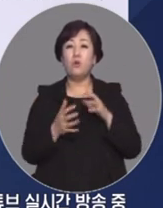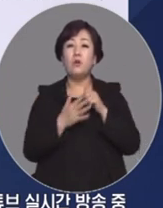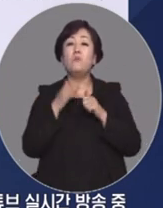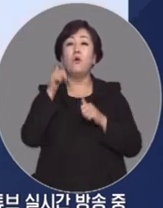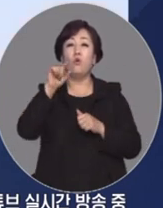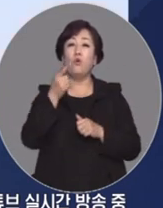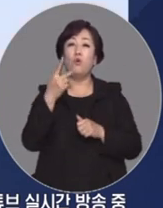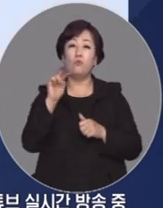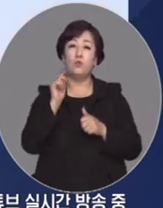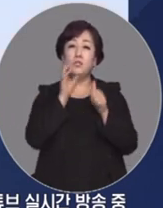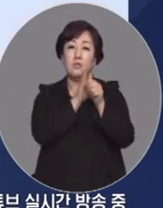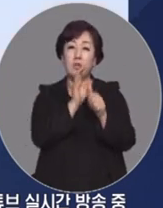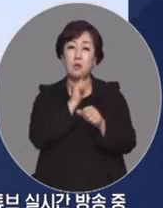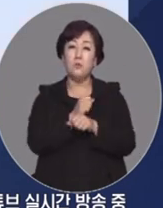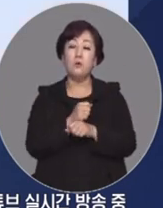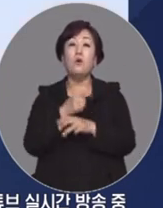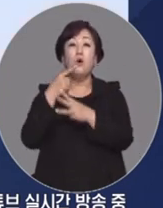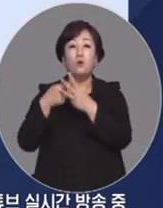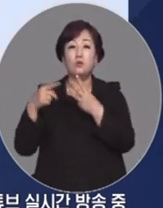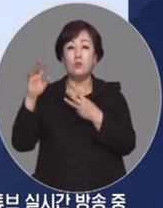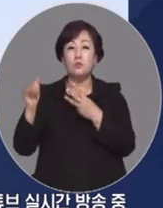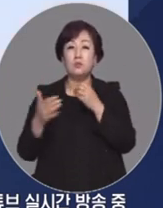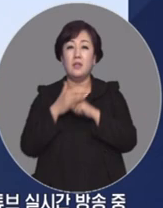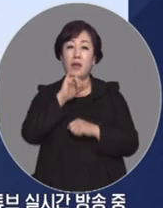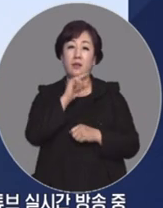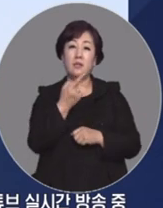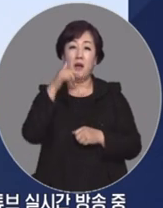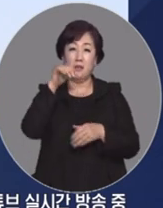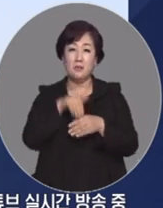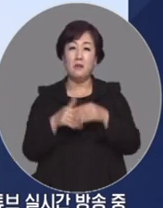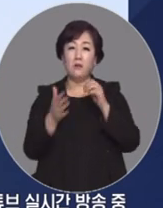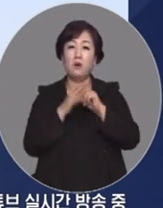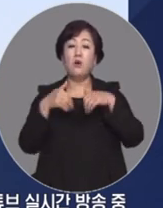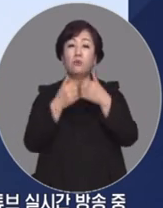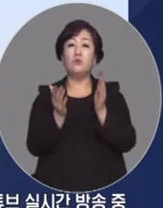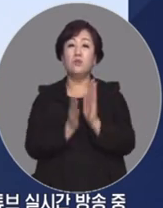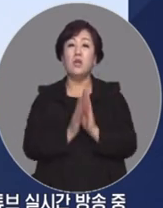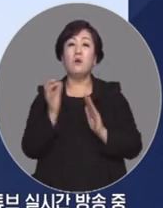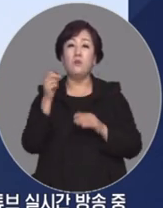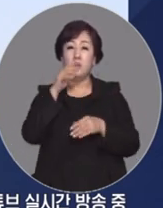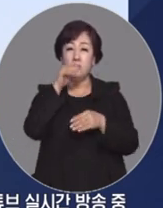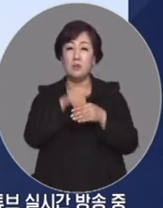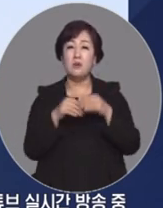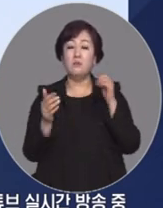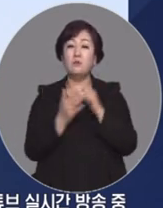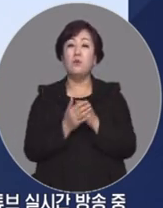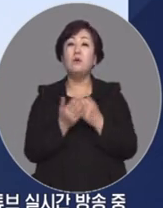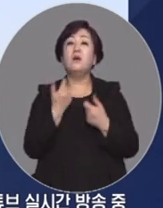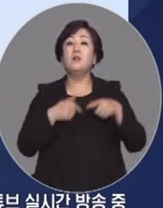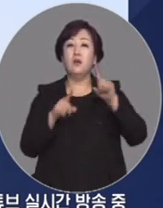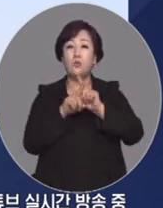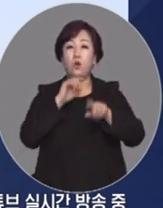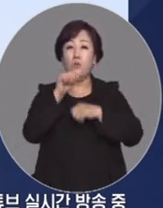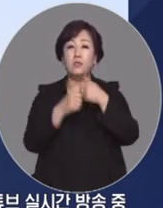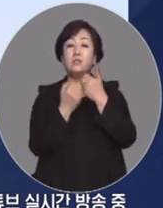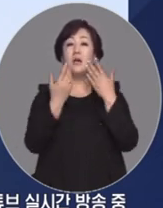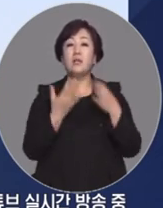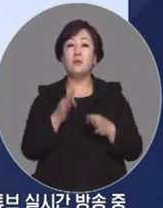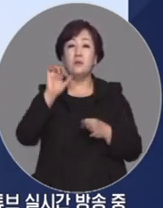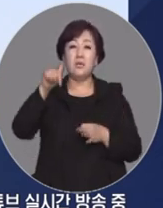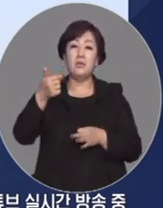있습니다. 다음으로 울주군 의원 나선거구 보궐선거 후보입니다. 더불어민주당 김기락